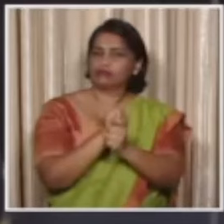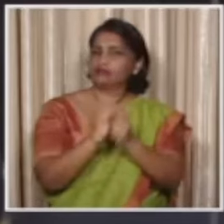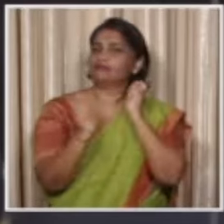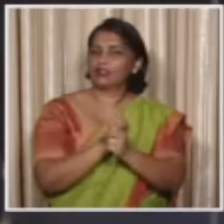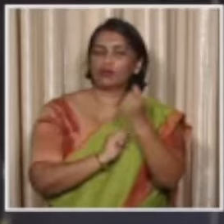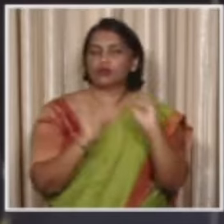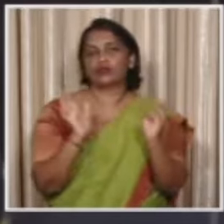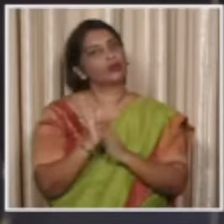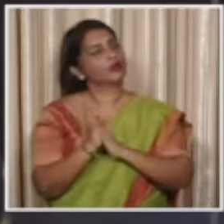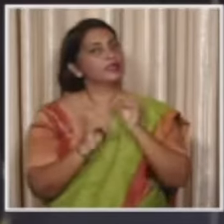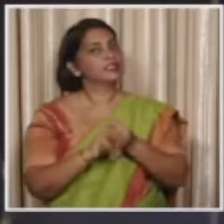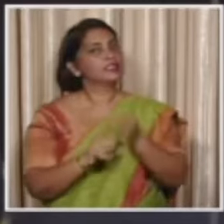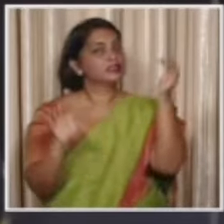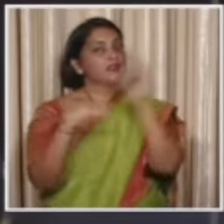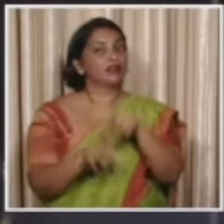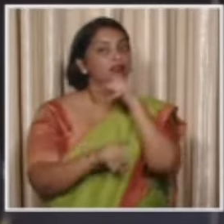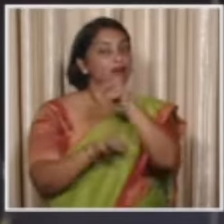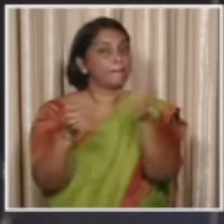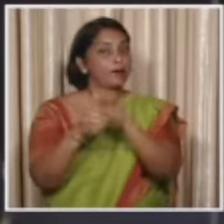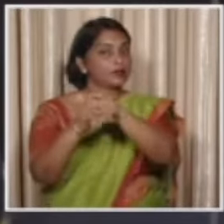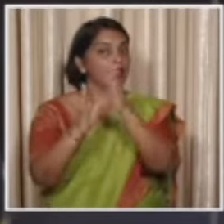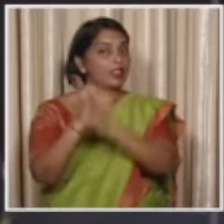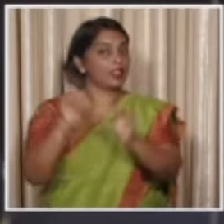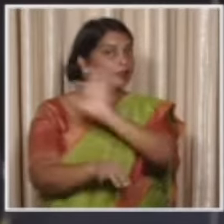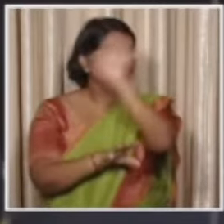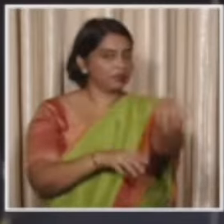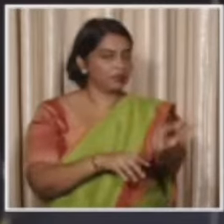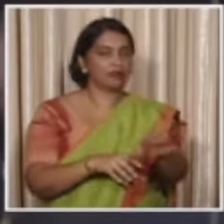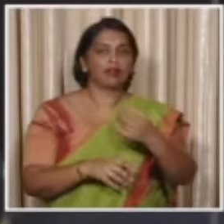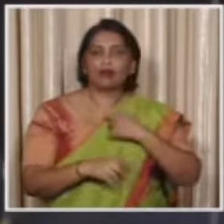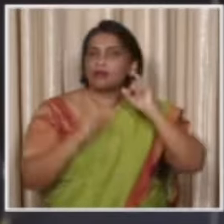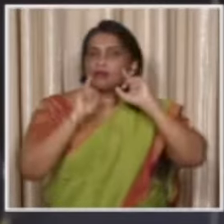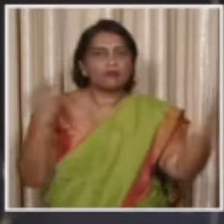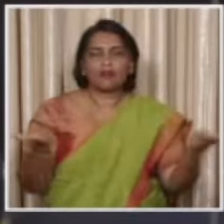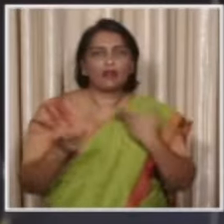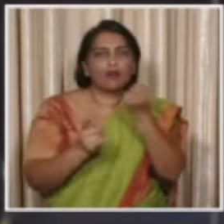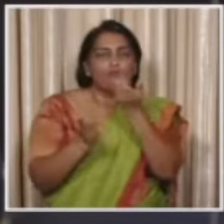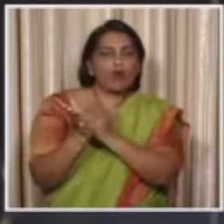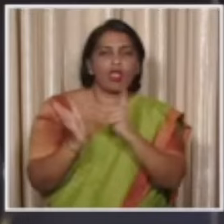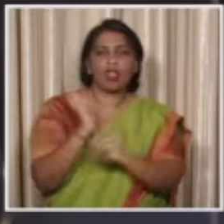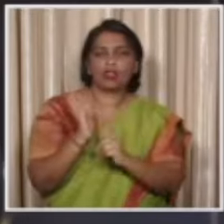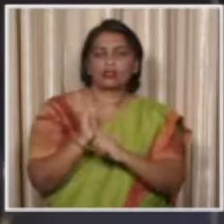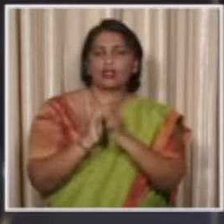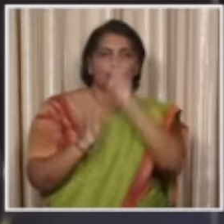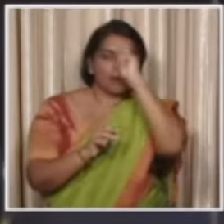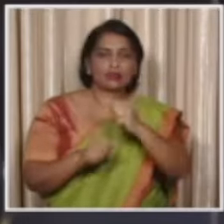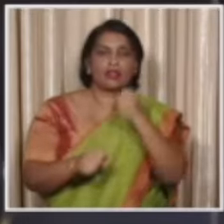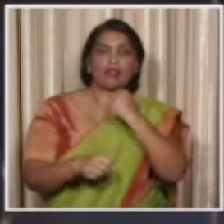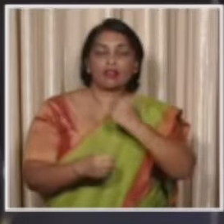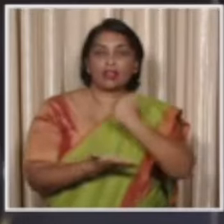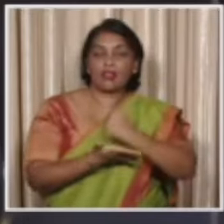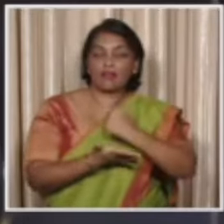මුදල් කමිටුවේ සභාපති කරේ ඕගොල්ලන්ගේ පක්ෂය මන්ත්‍රී කරේ. අපි දැනගෙන හිටියේ නෑ. ලක්ෂ්මන් කිරියල මහත්තය ගමනකෙන් ඇහුවම